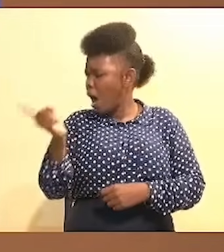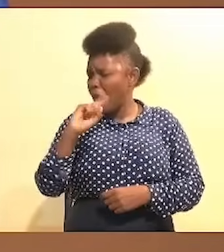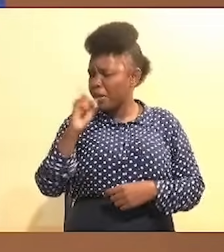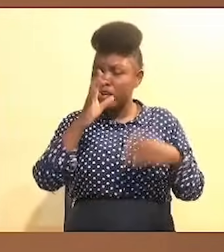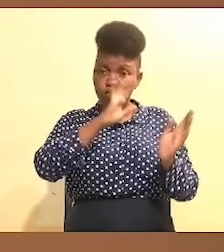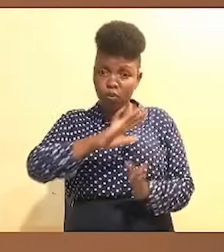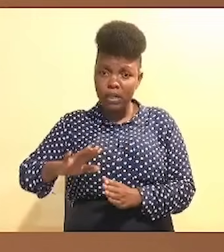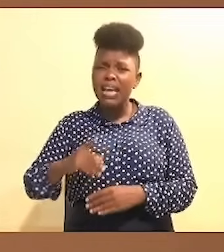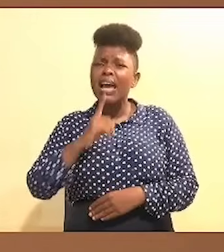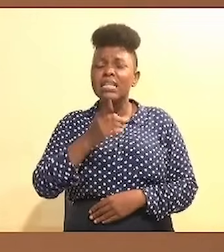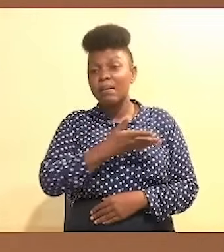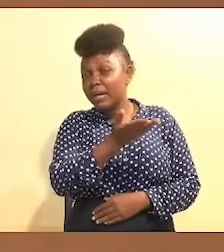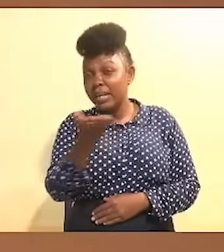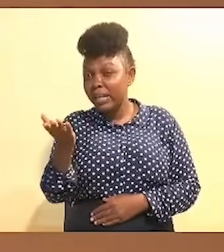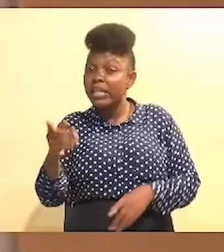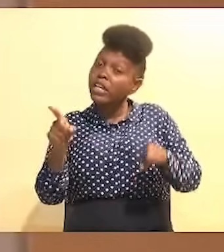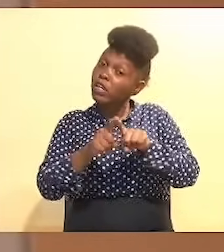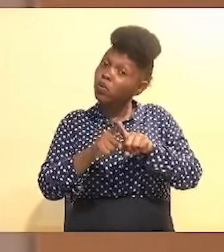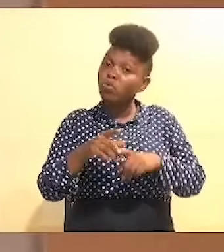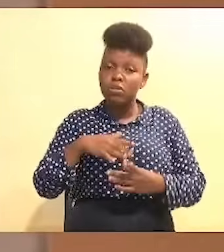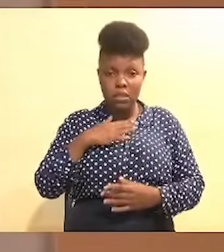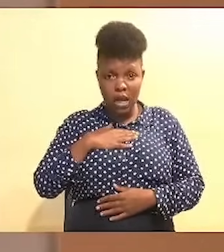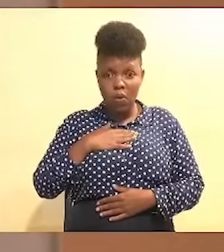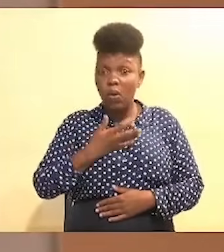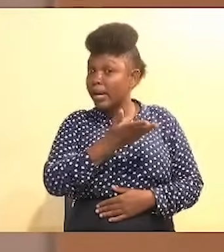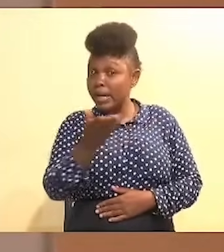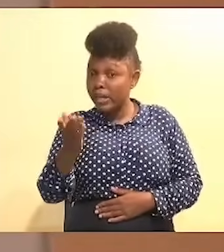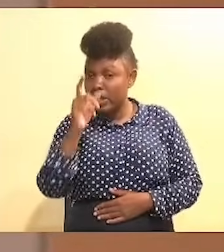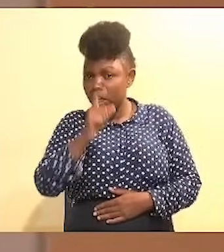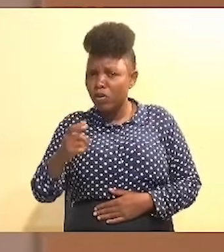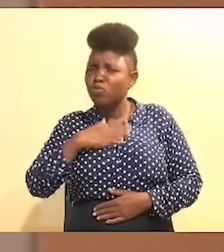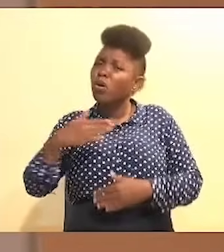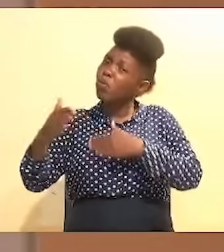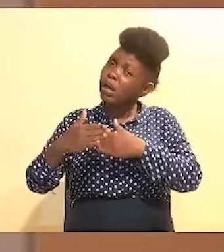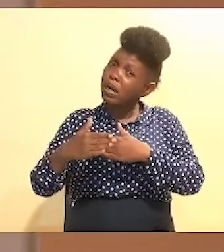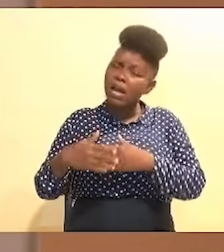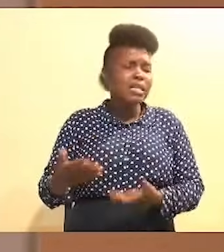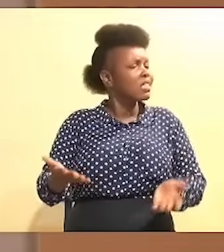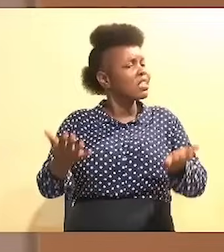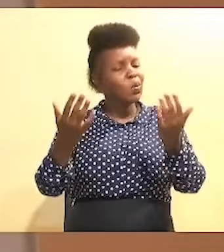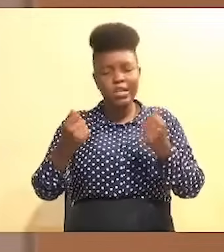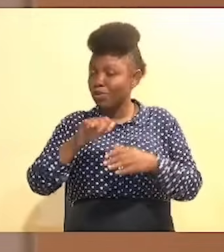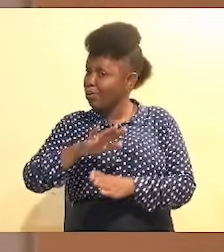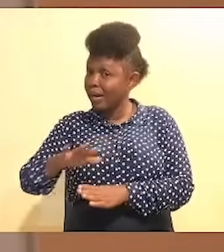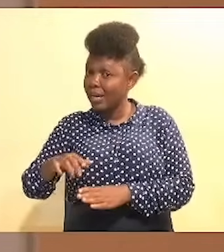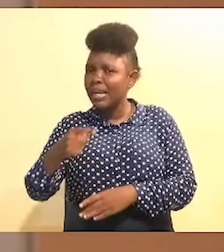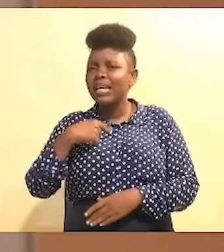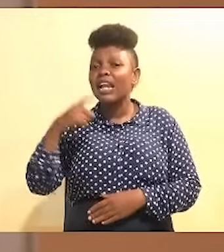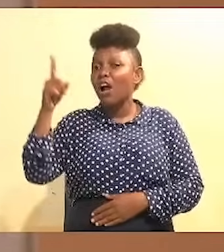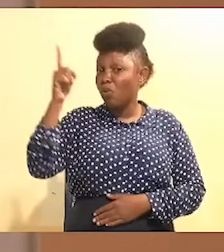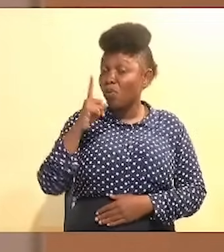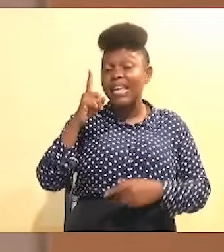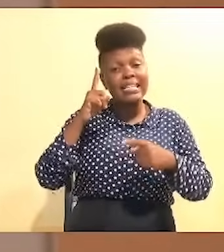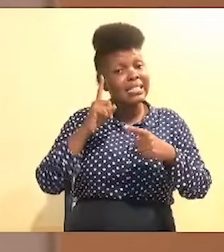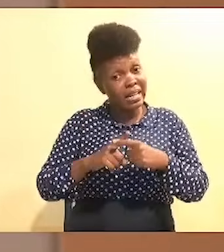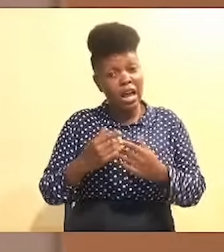Hajatuacha. Anasema ninyi ni ndugu zangu, ninyi ni watu wangu wa karibu, siwezi kuacha, ninakuja